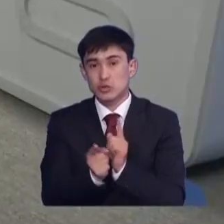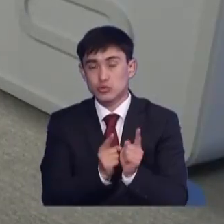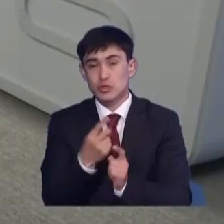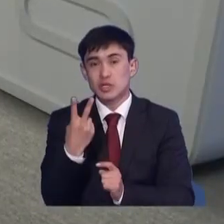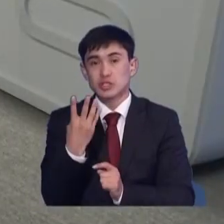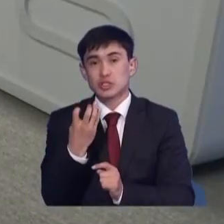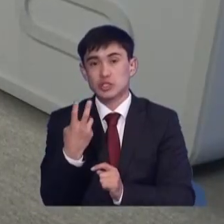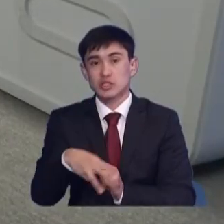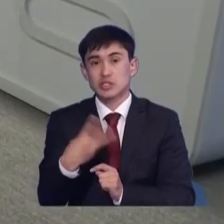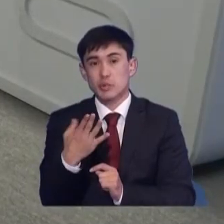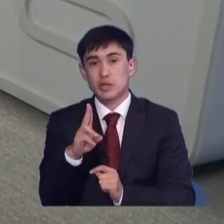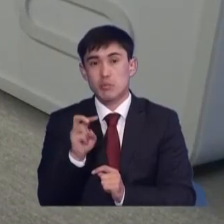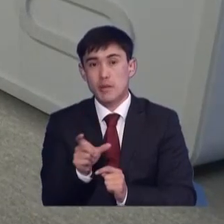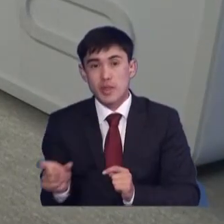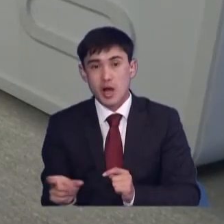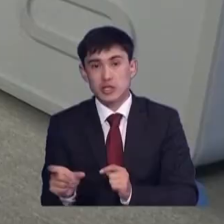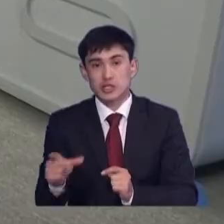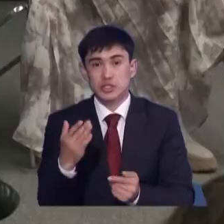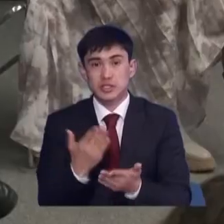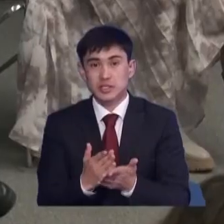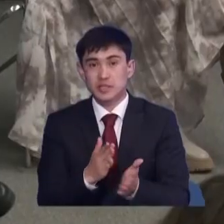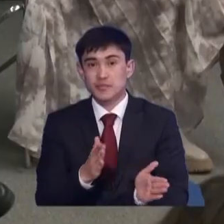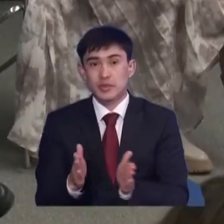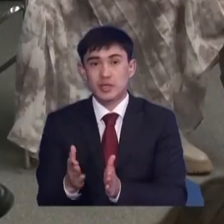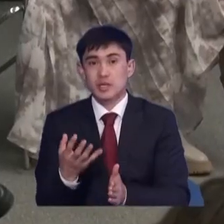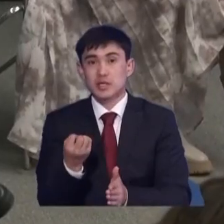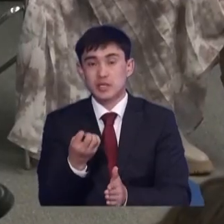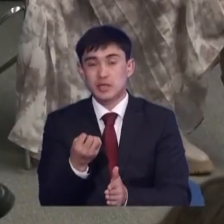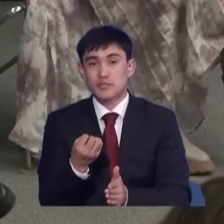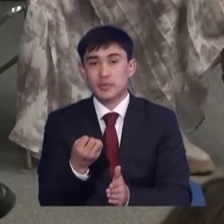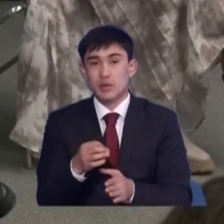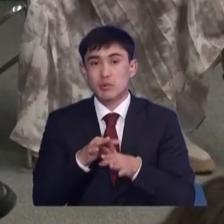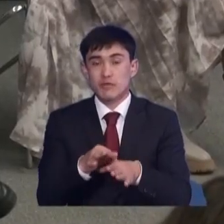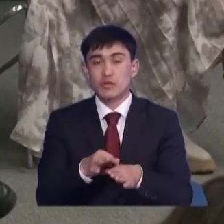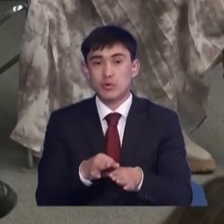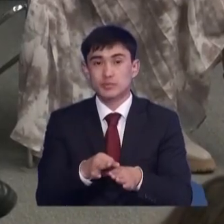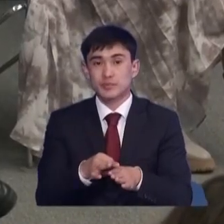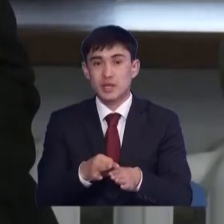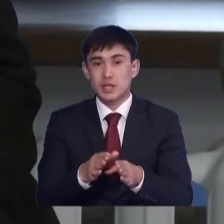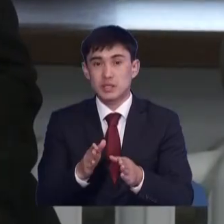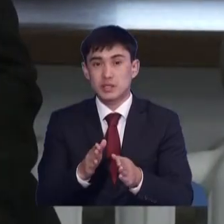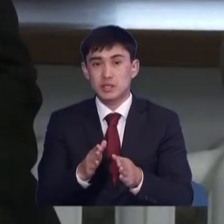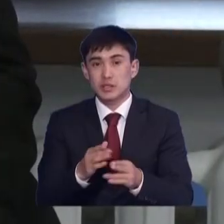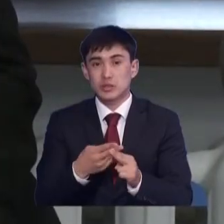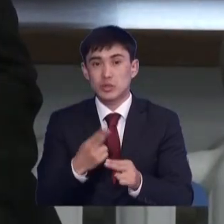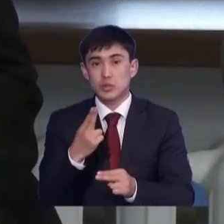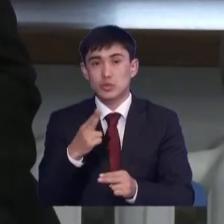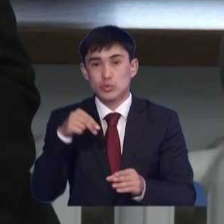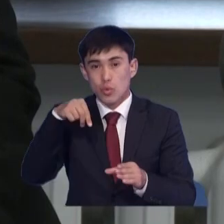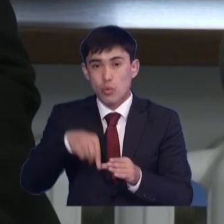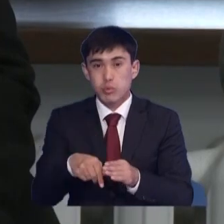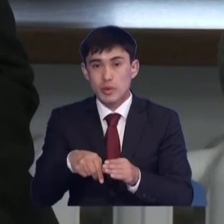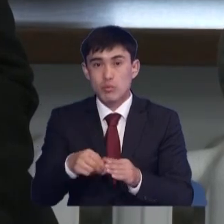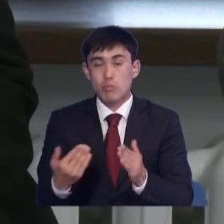реконструированы 435 километров арычно-канальной системы. В том числе проведено спрямление и дноуглубление